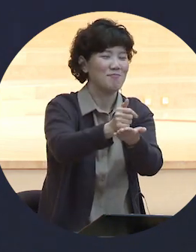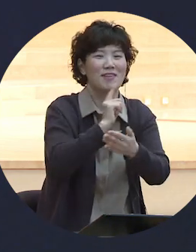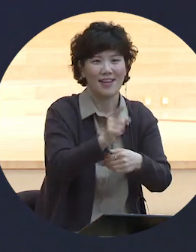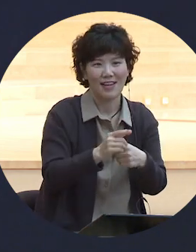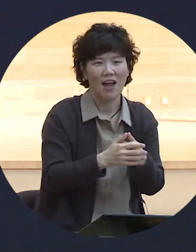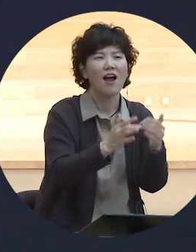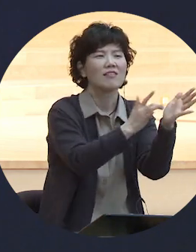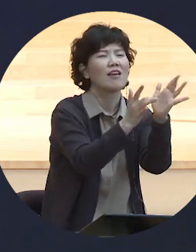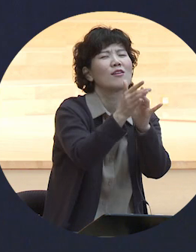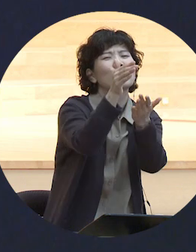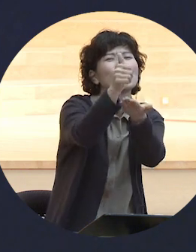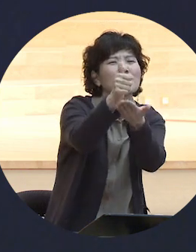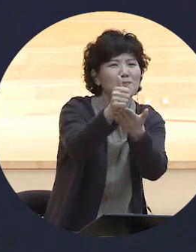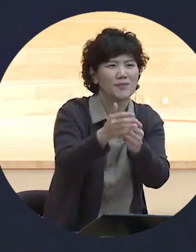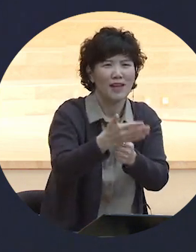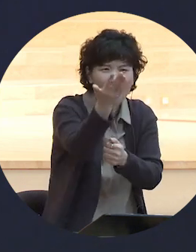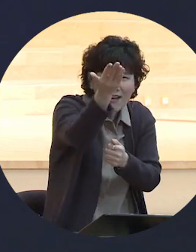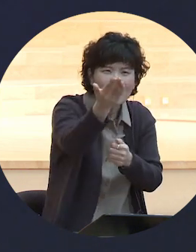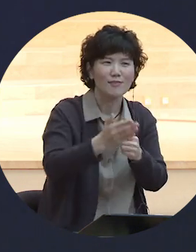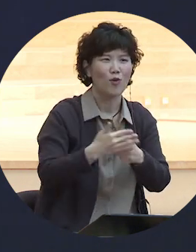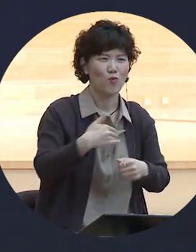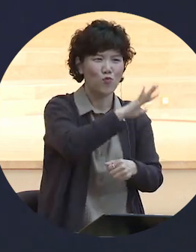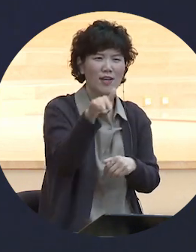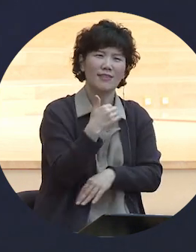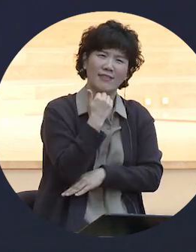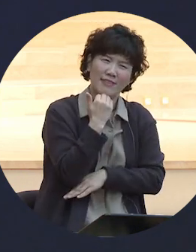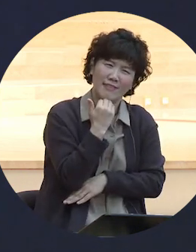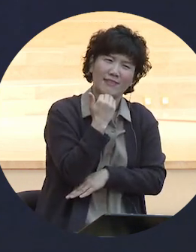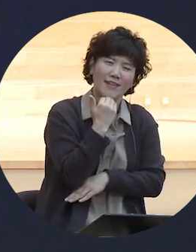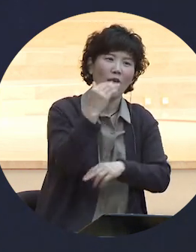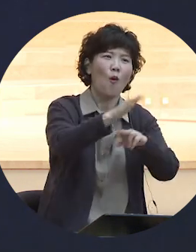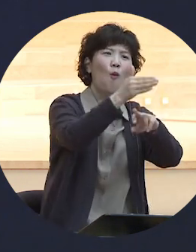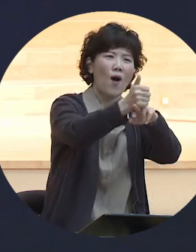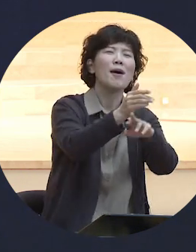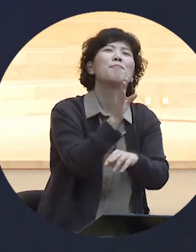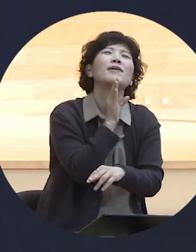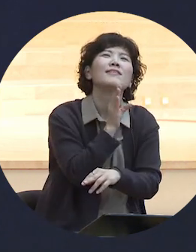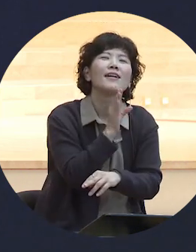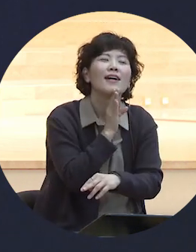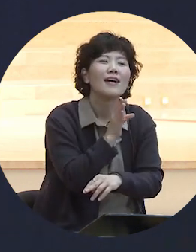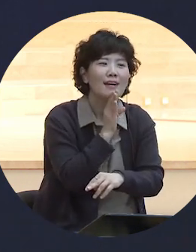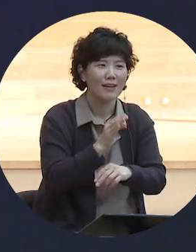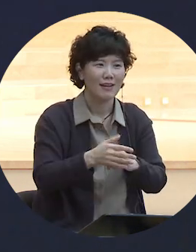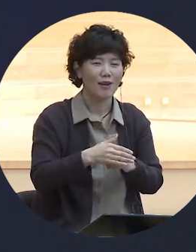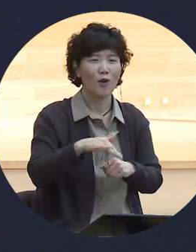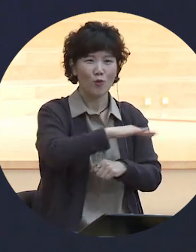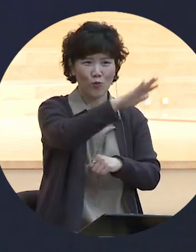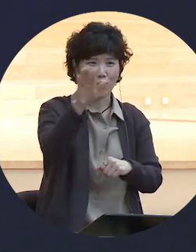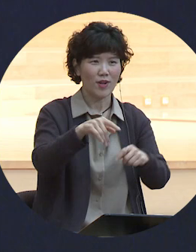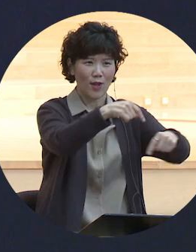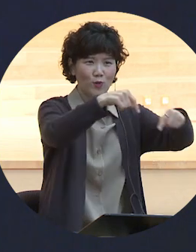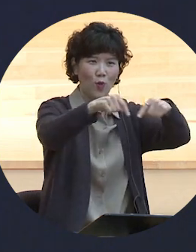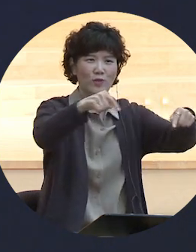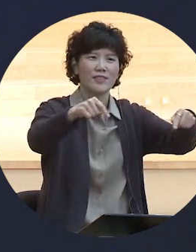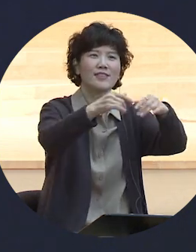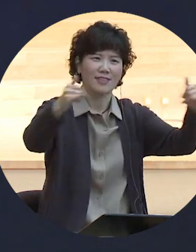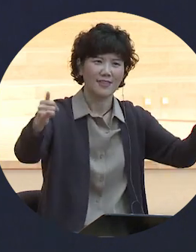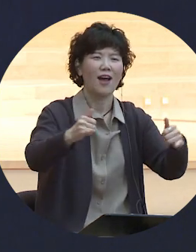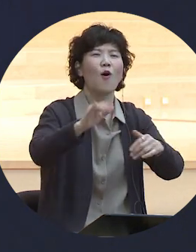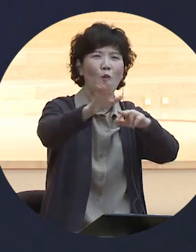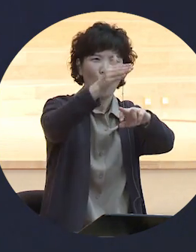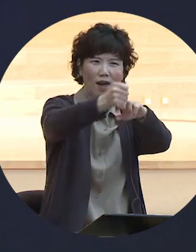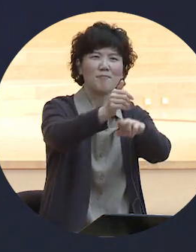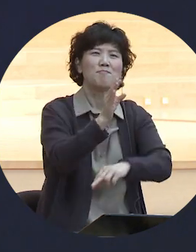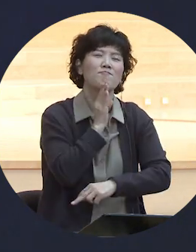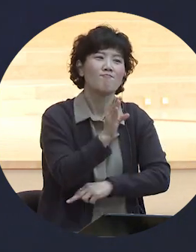예수님, 당신은 우리가 기다리던 그 왕 맞습니다. 우리의 통치자 왕